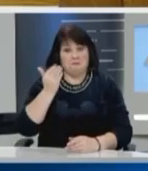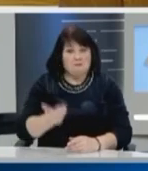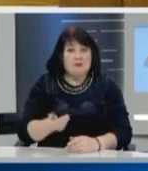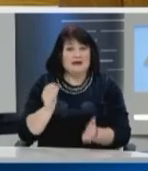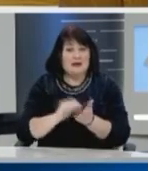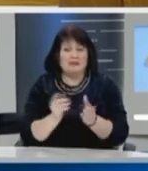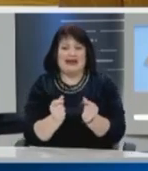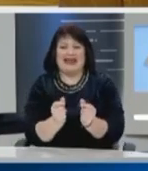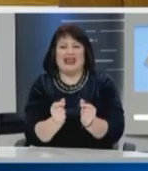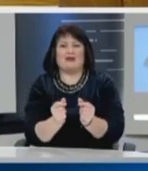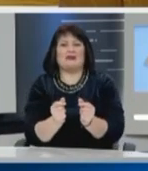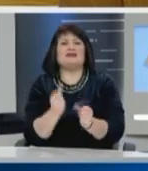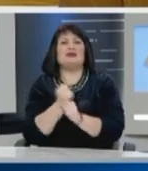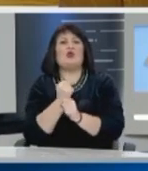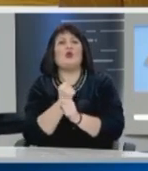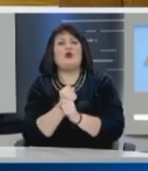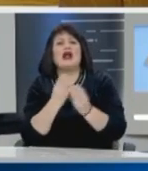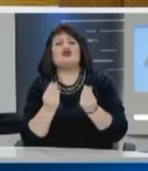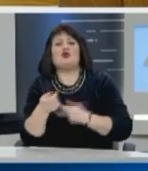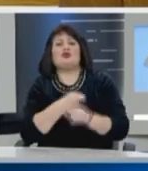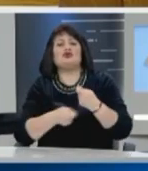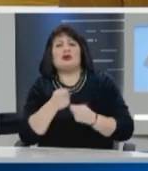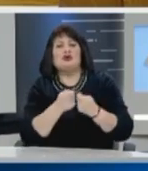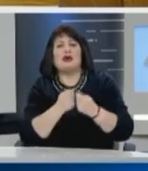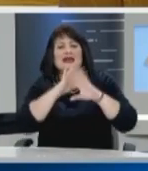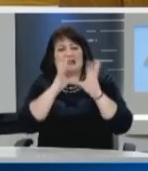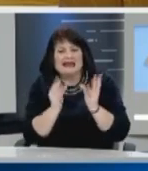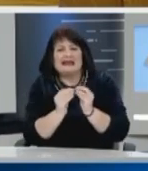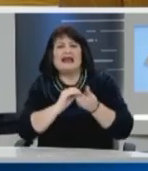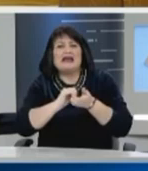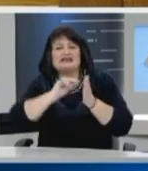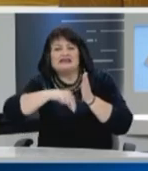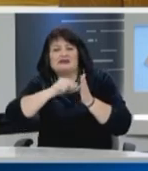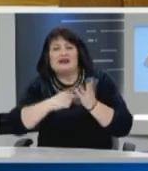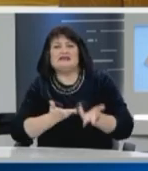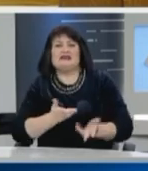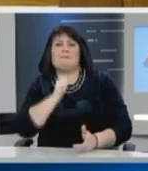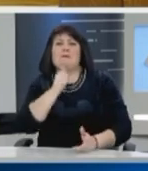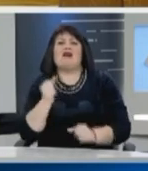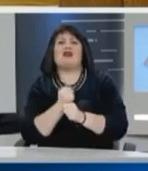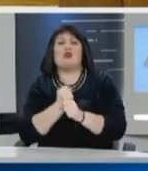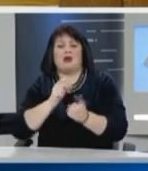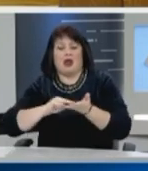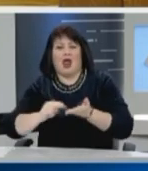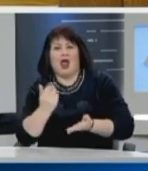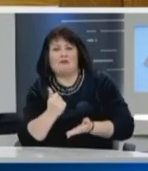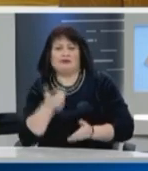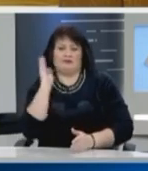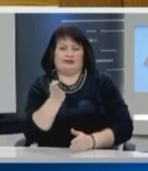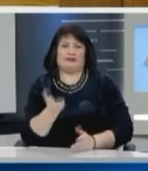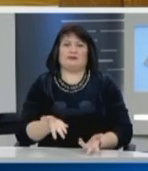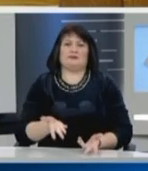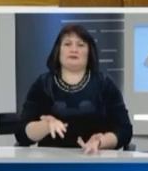αργότερα με την επαναρρύθμιση της αγοράς εργασίας, την επαναφορά των συλλογικών διαπραγματεύσεων, το χτύπημα της μαύρης και αδήλωτης